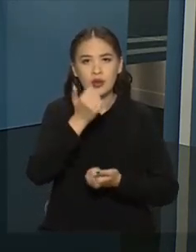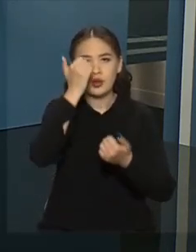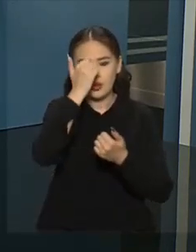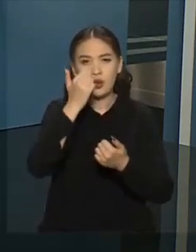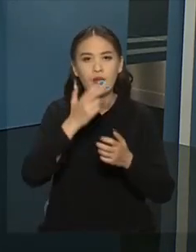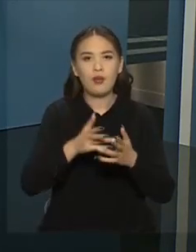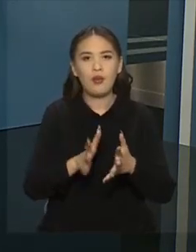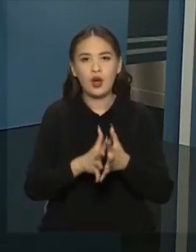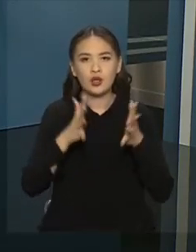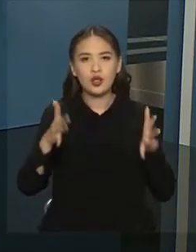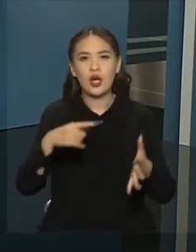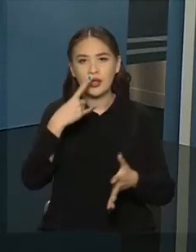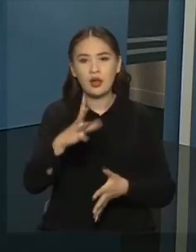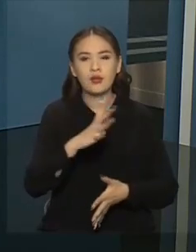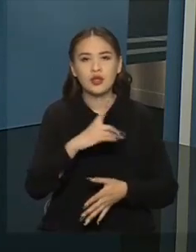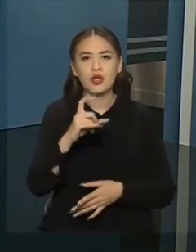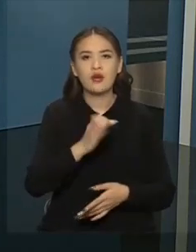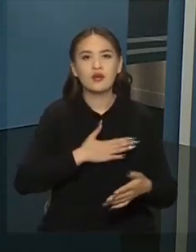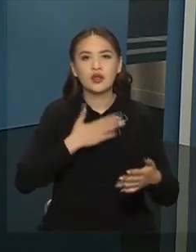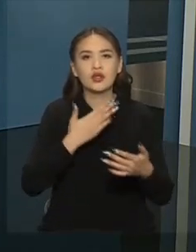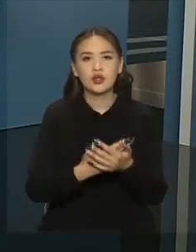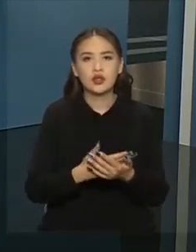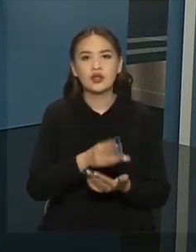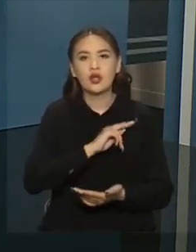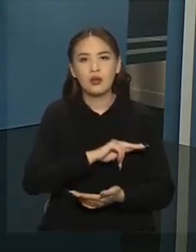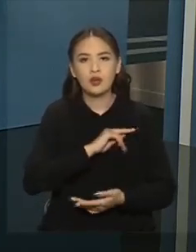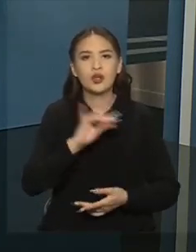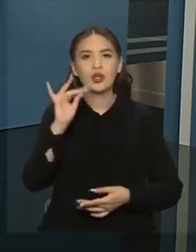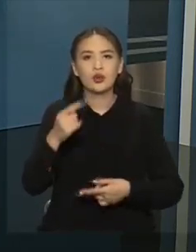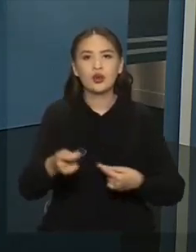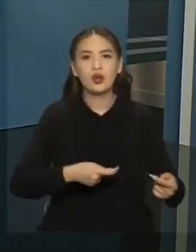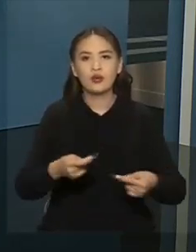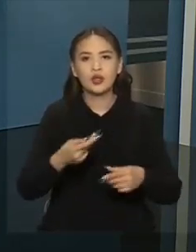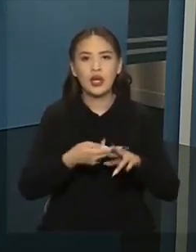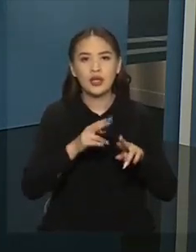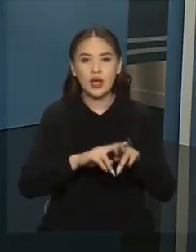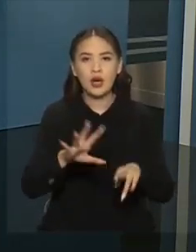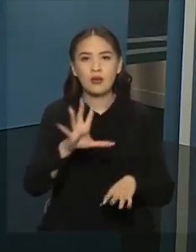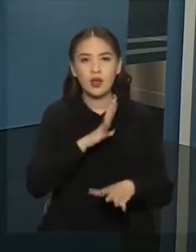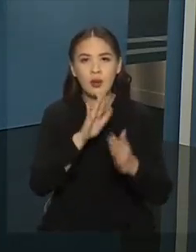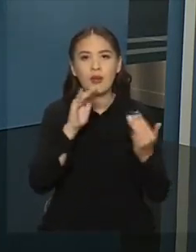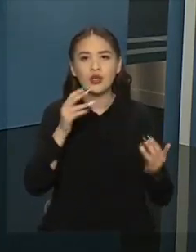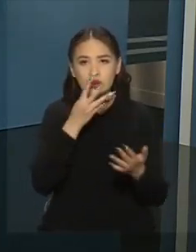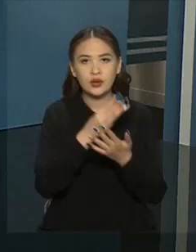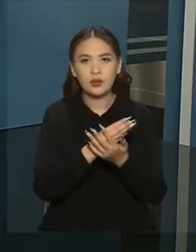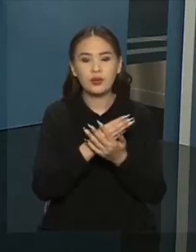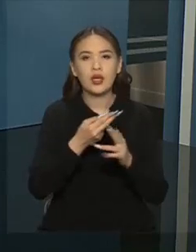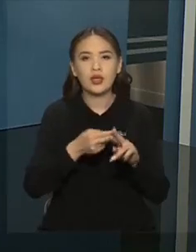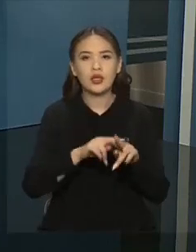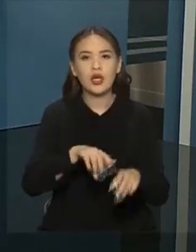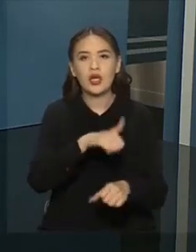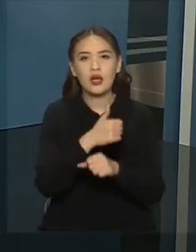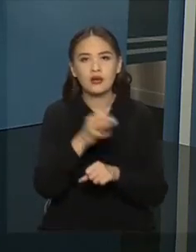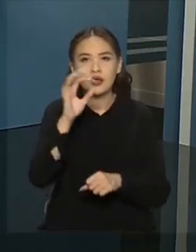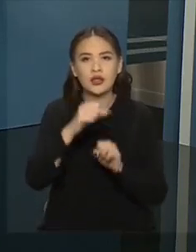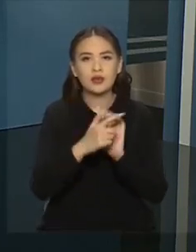глубокое признательность из-за выдающееся видение и эффективное руководство ВУЗ прощается со своим президентом Хотя еще 17